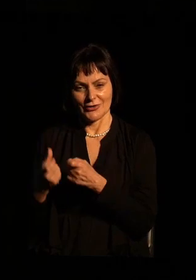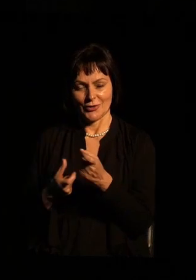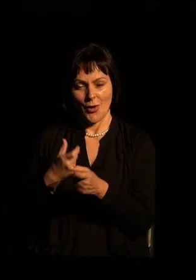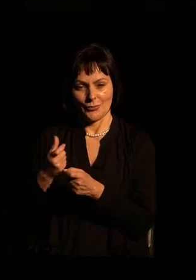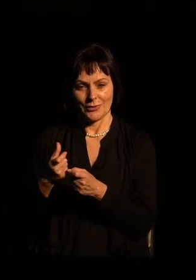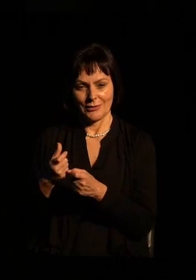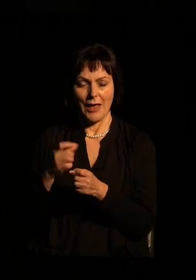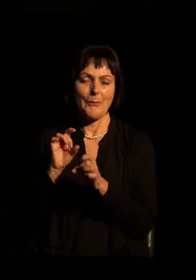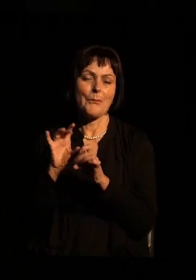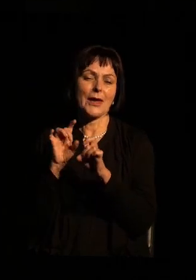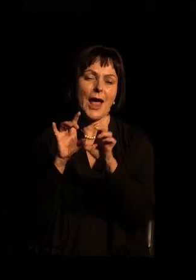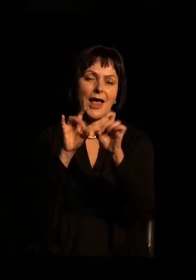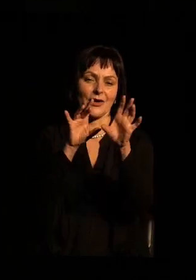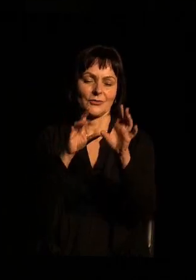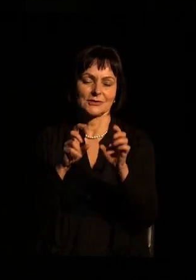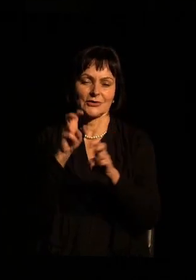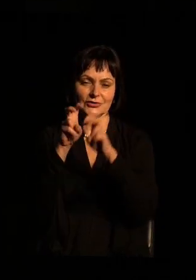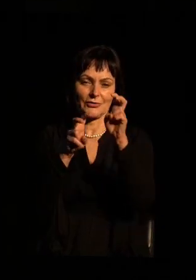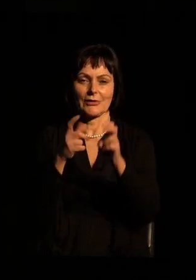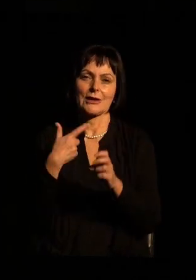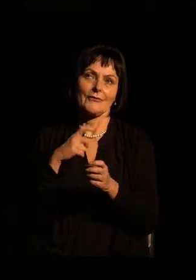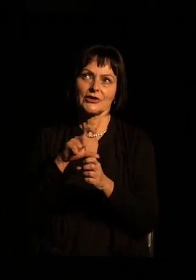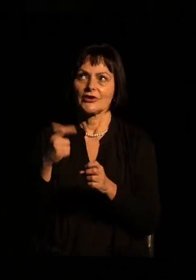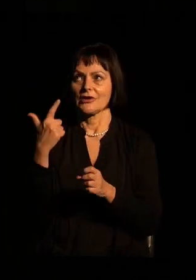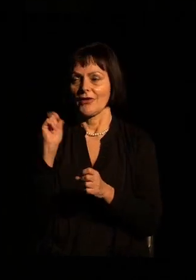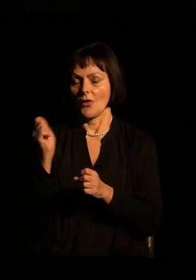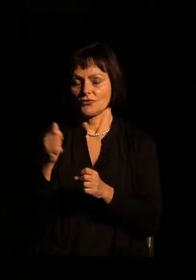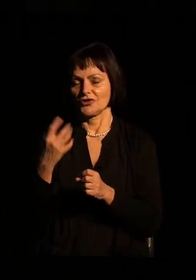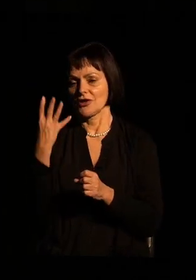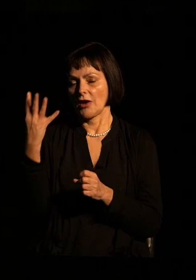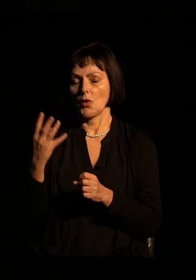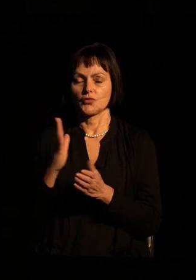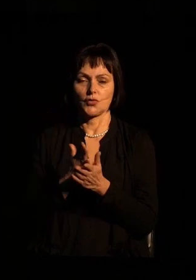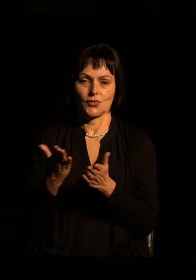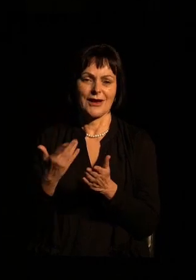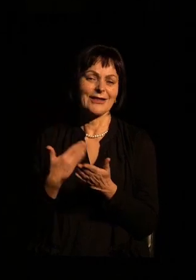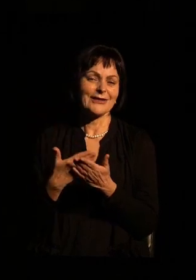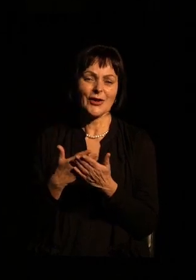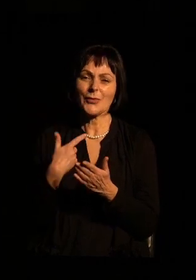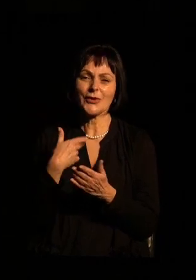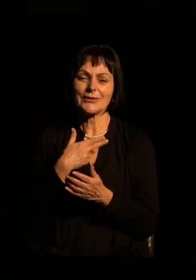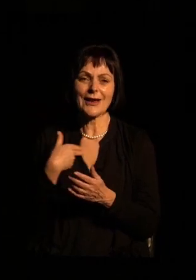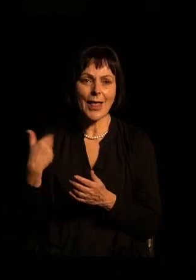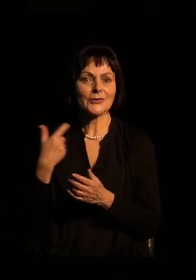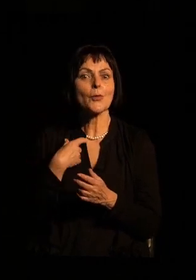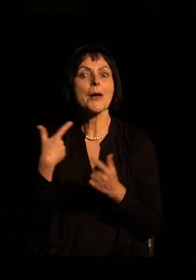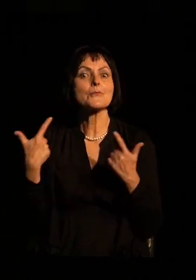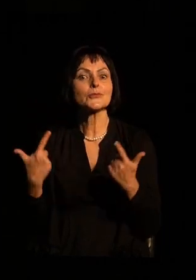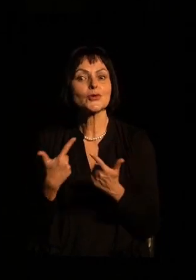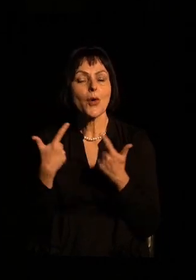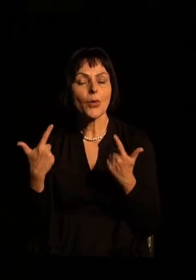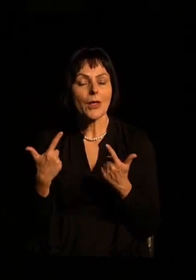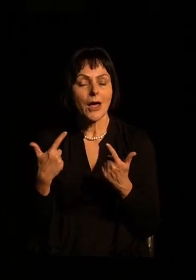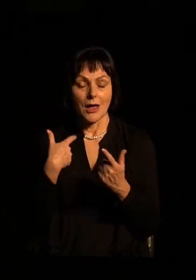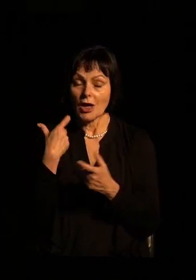teraz, gdzieś tam biegając na jakiś szczyt w ciągu na przykład 2 godzin czy 4 godzin. Dlatego, że dla nas to była przygoda i